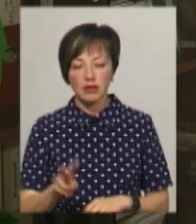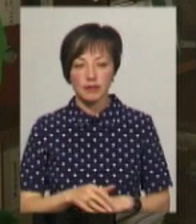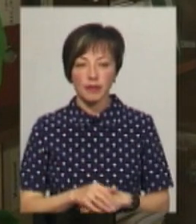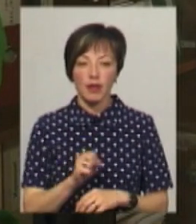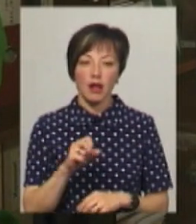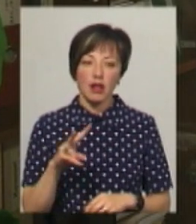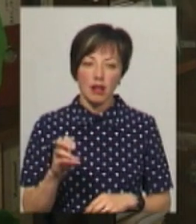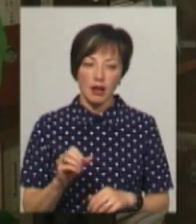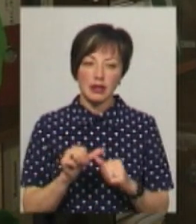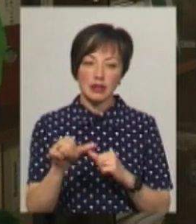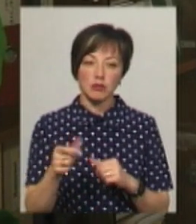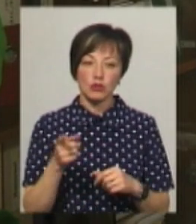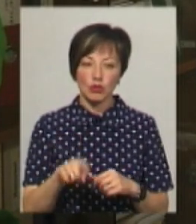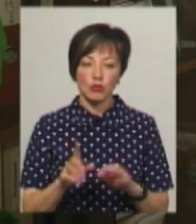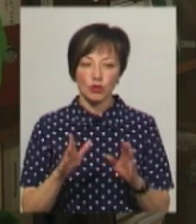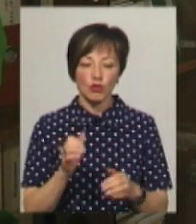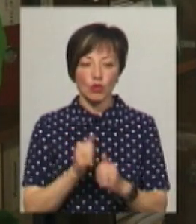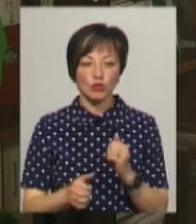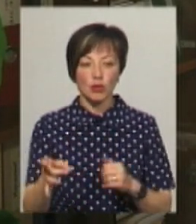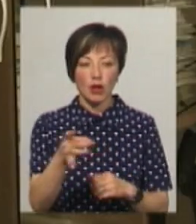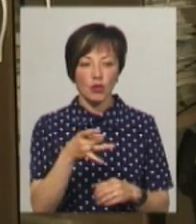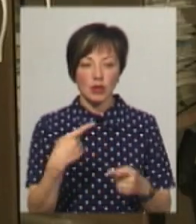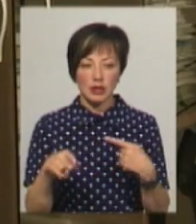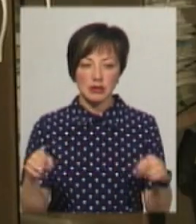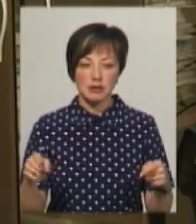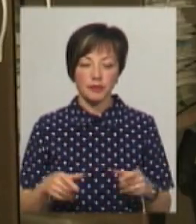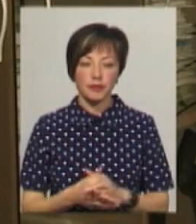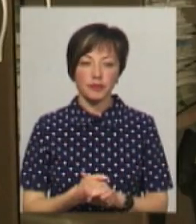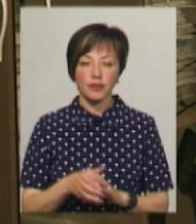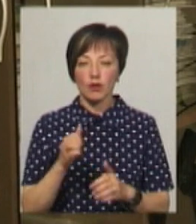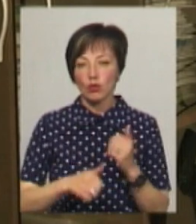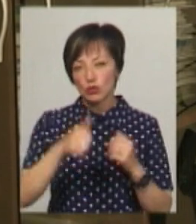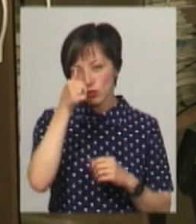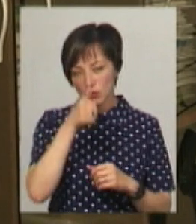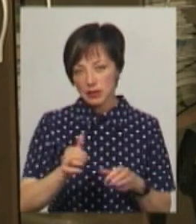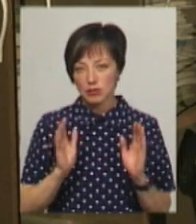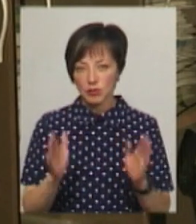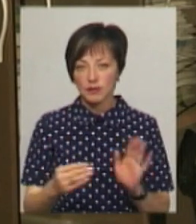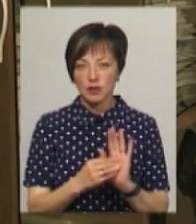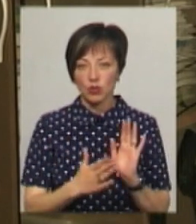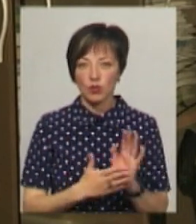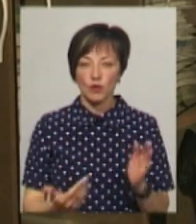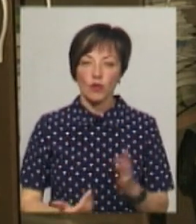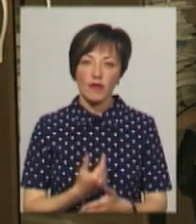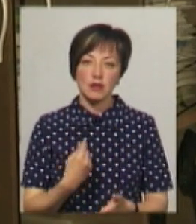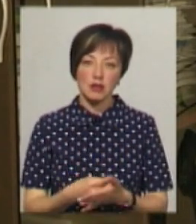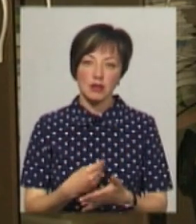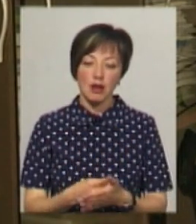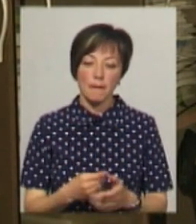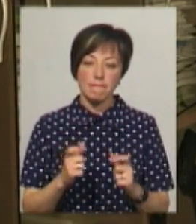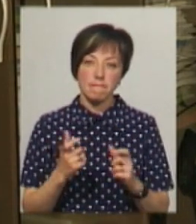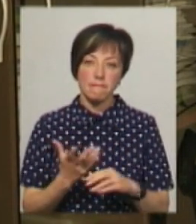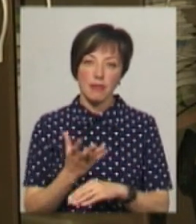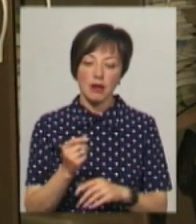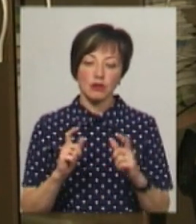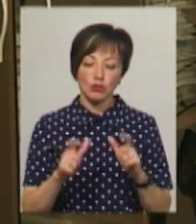Але крім цього, вона буде в кожному регіоні різна. Кожного місяця буде встановлена нова ціна в платіжному